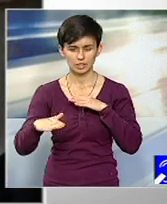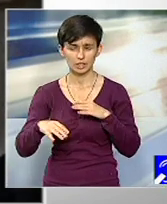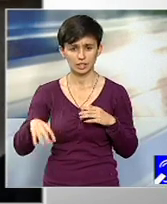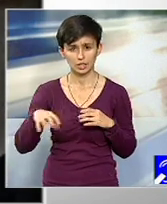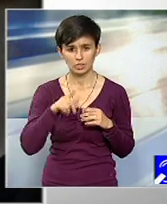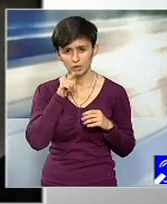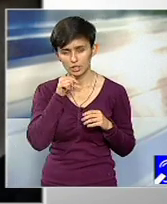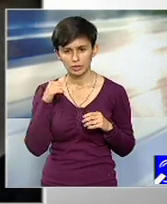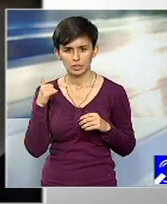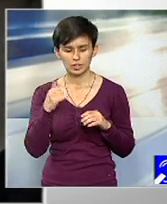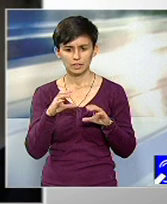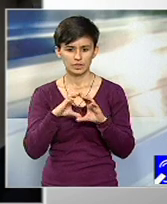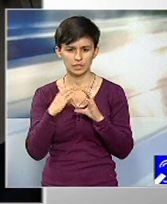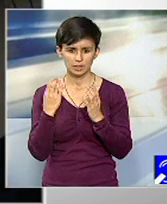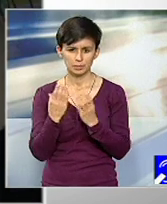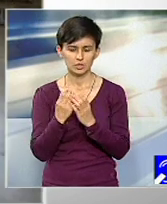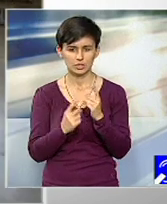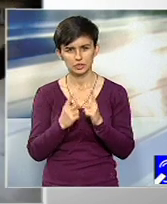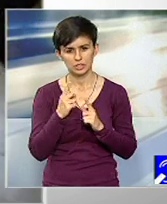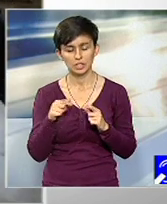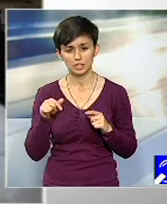dacă ei s-au așezat greșit, fiind derutați de